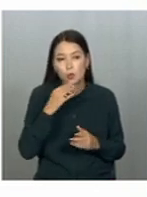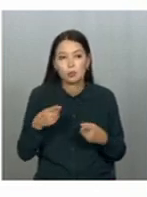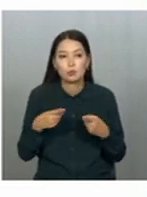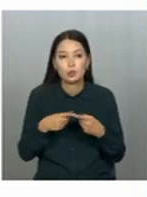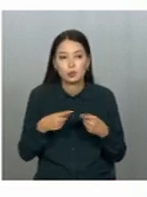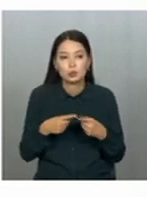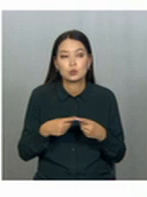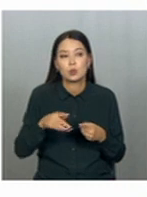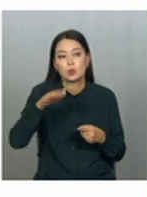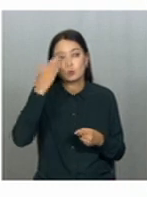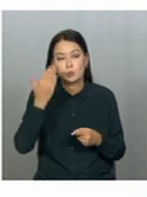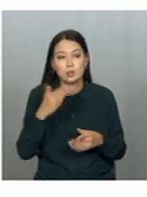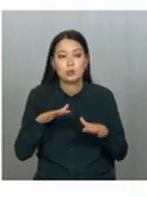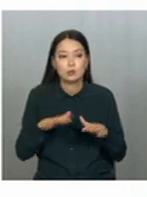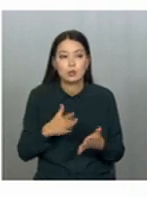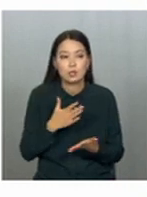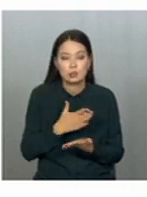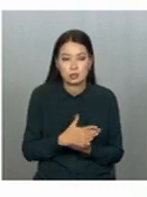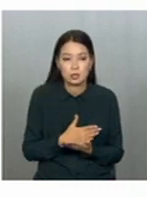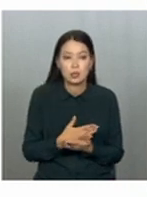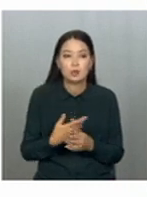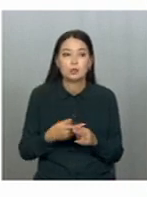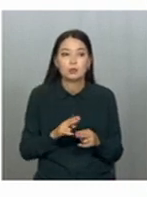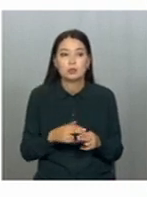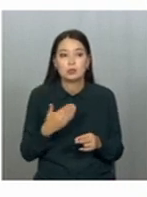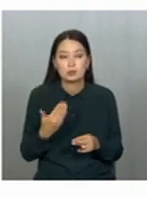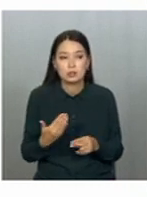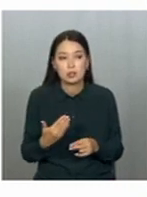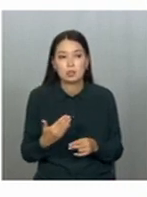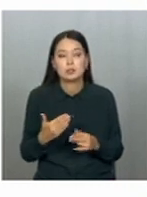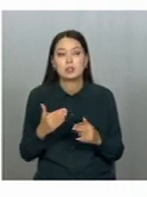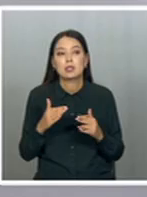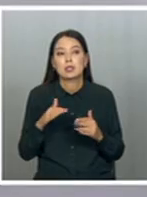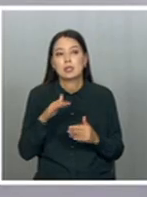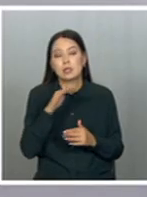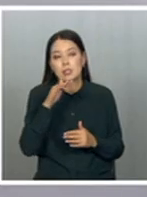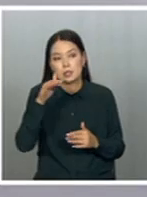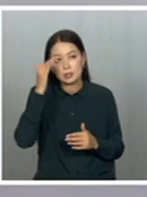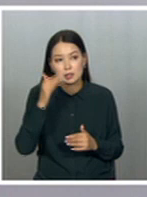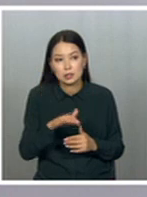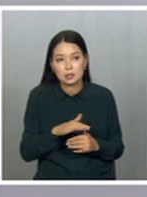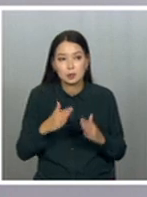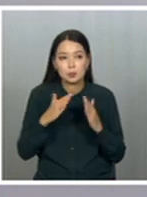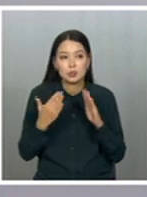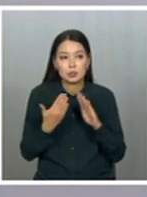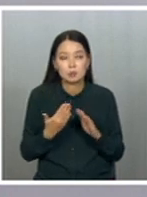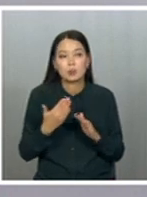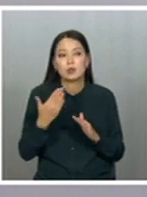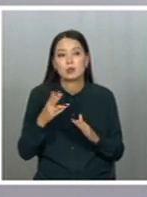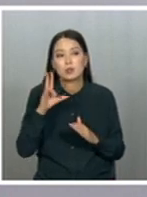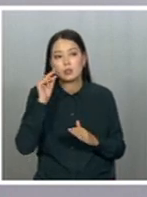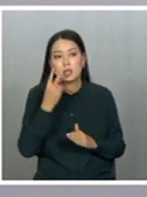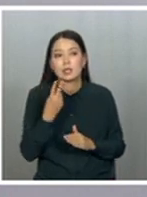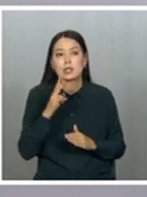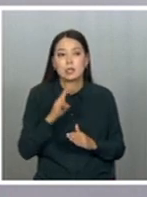бұрыштың төбелерінен тұрады. Сондықтан қиық пирамиданың төбелерінің санын 2n деп